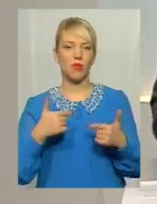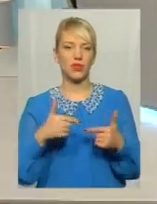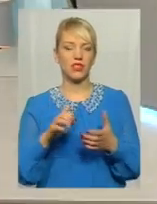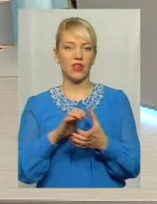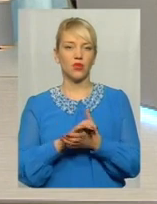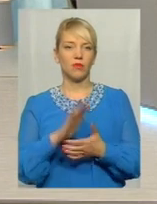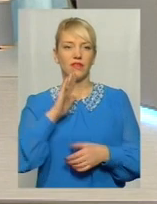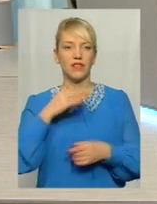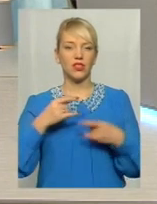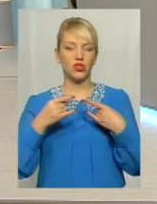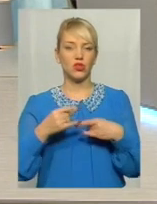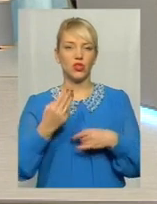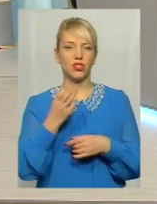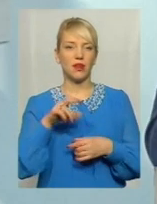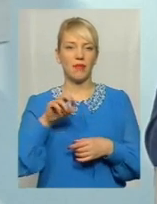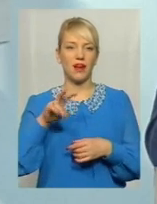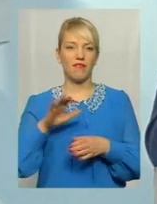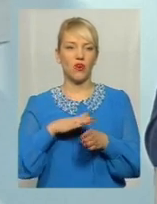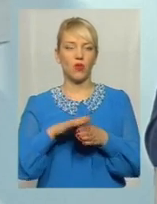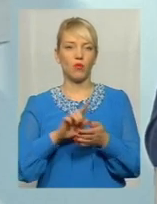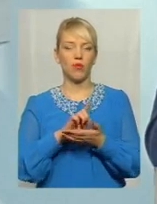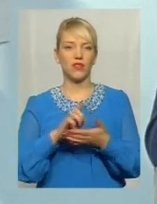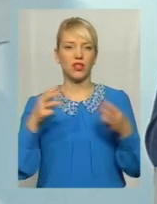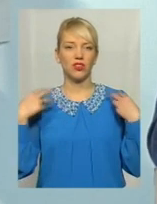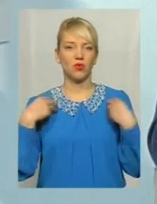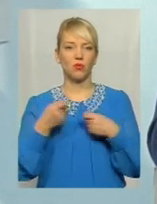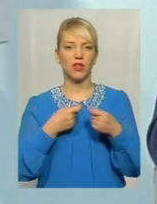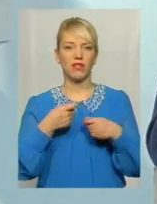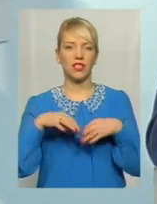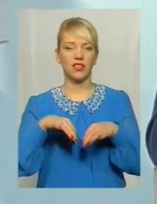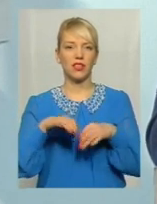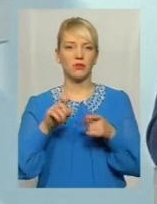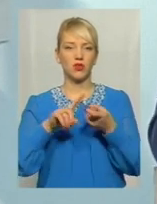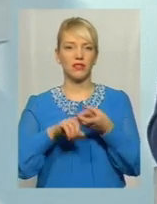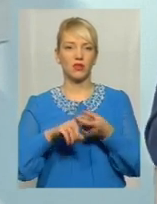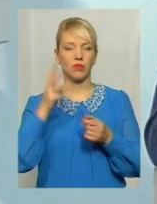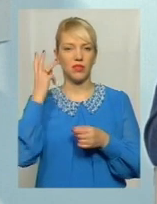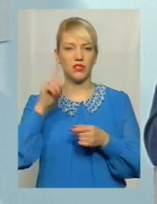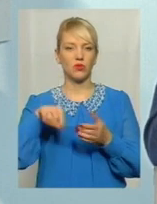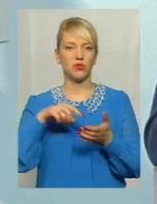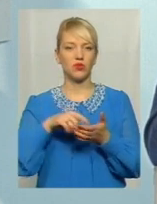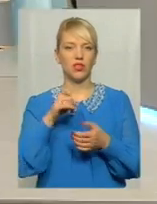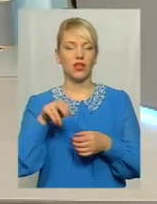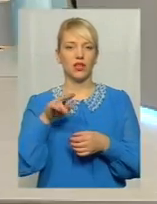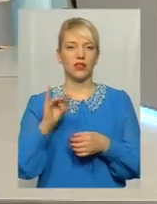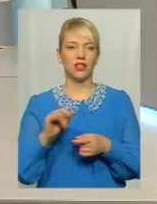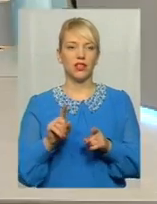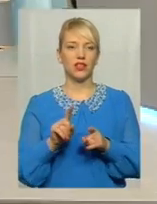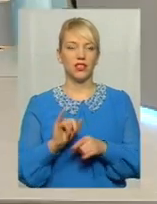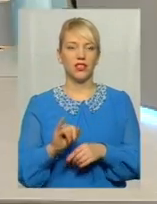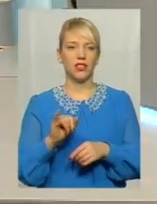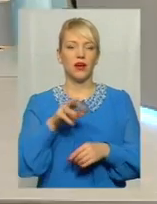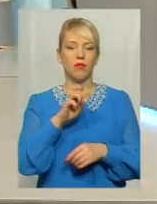В нашій студії Сергій Шепарів, виконуючий обов'язки начальника управління транспорту і зв'язку Хмельницької міської ради. Вітаю. Та